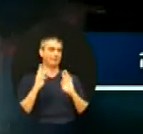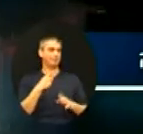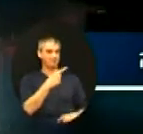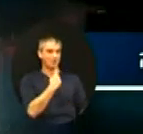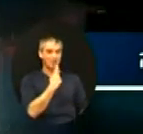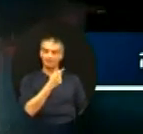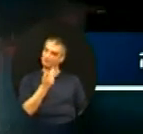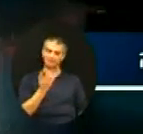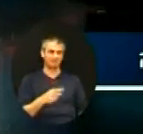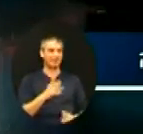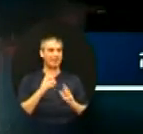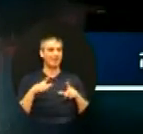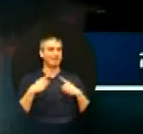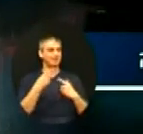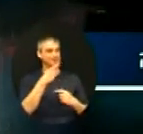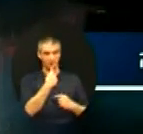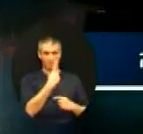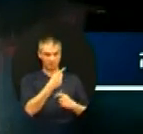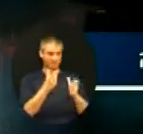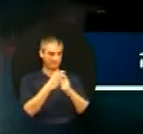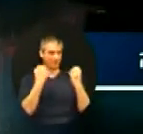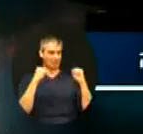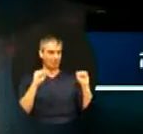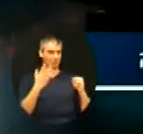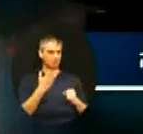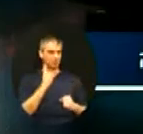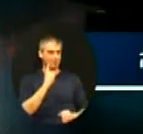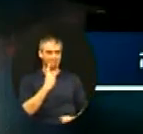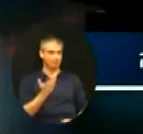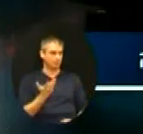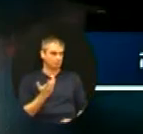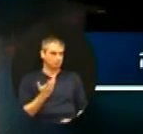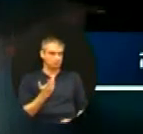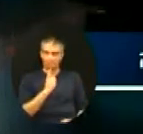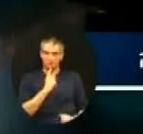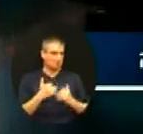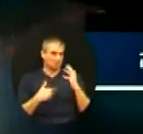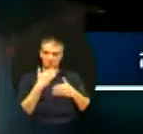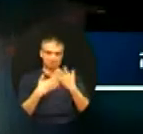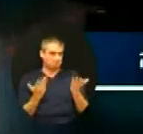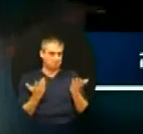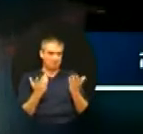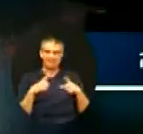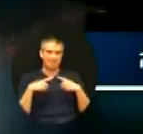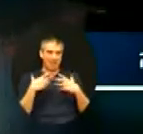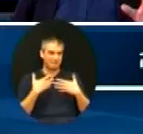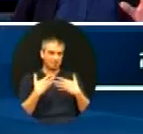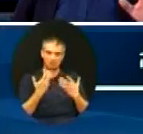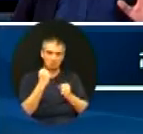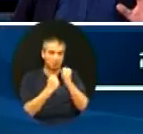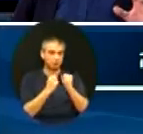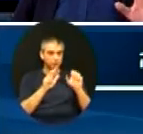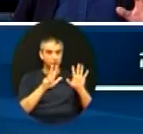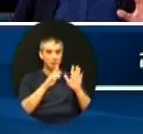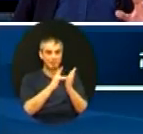את אומרת... אולי לא בועט, אבל חי ונושם. כן, זהו, את אומרת מפלגה דמוקרטית, אבל אני לא בועט ולא, והחי ונושם בקושי,